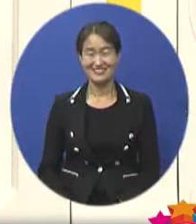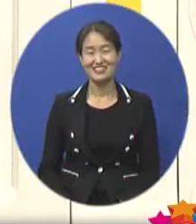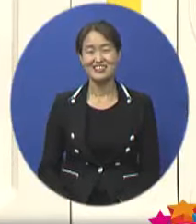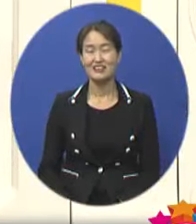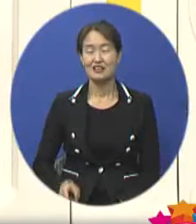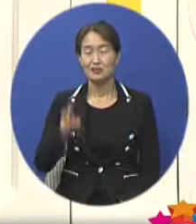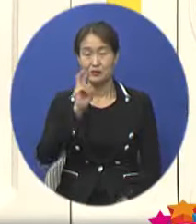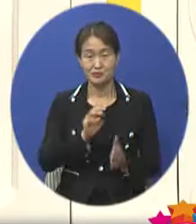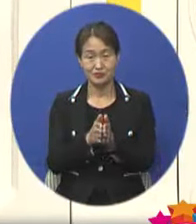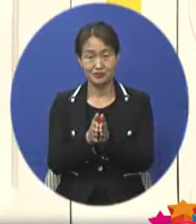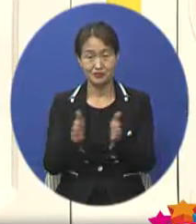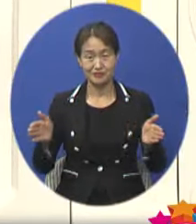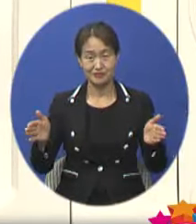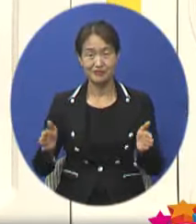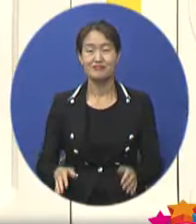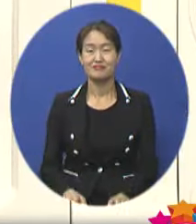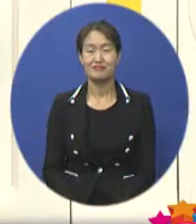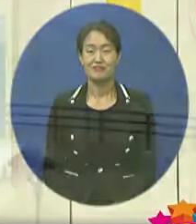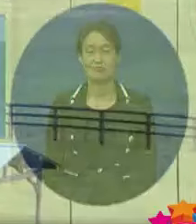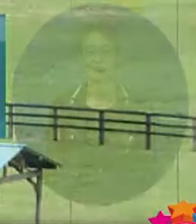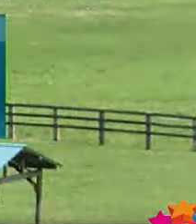자, 음악 갑시다.